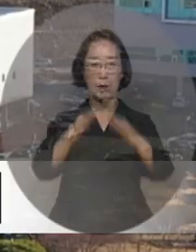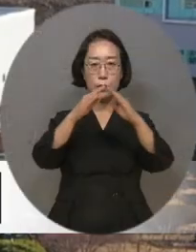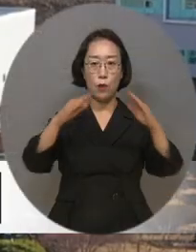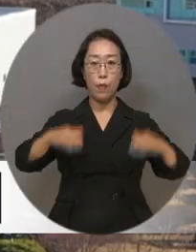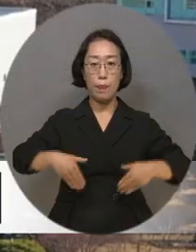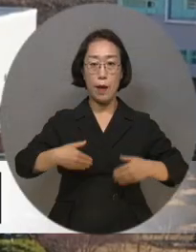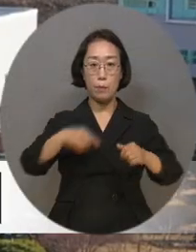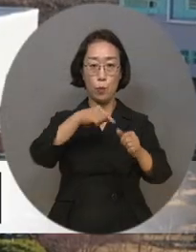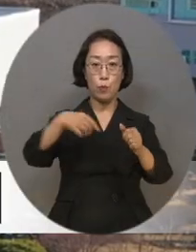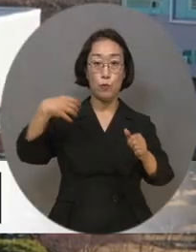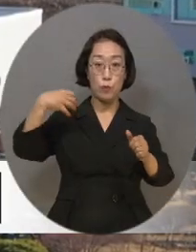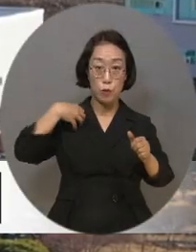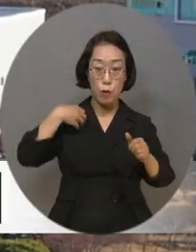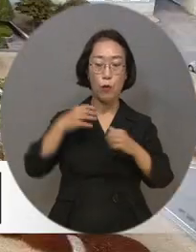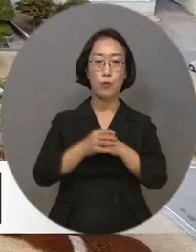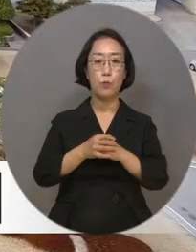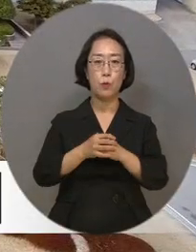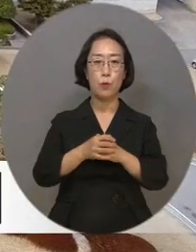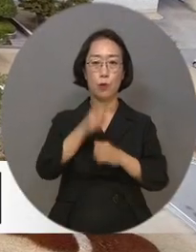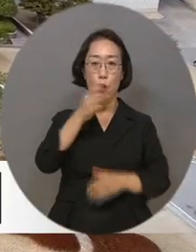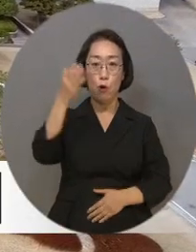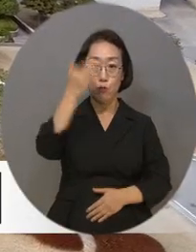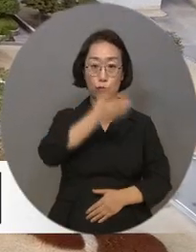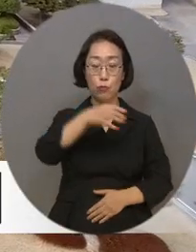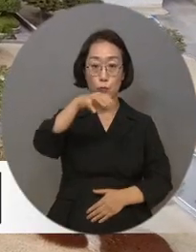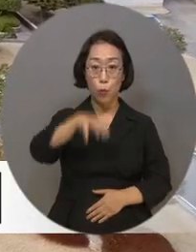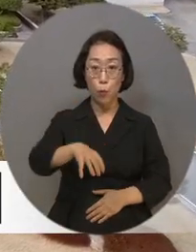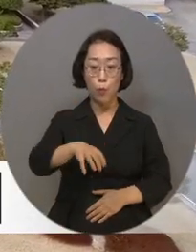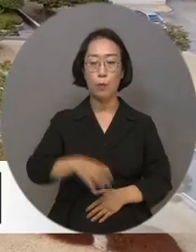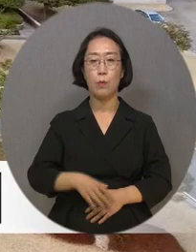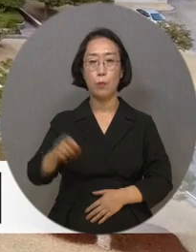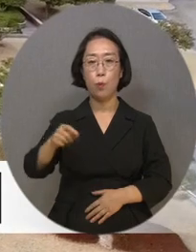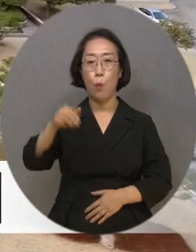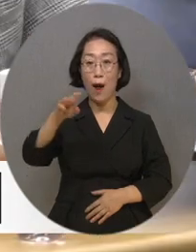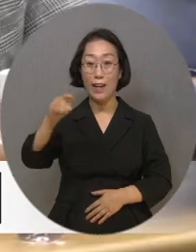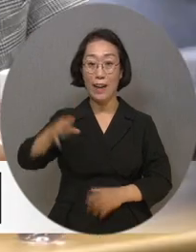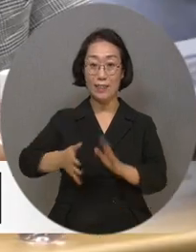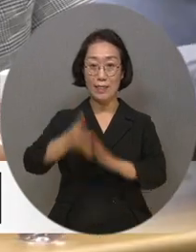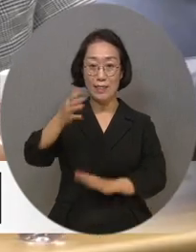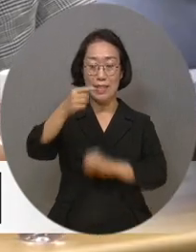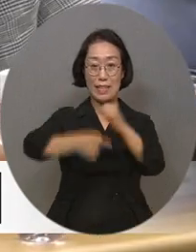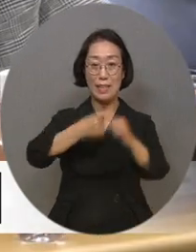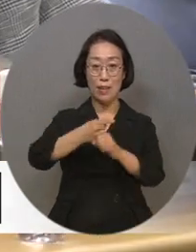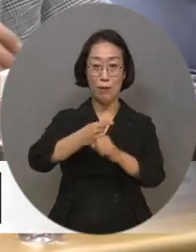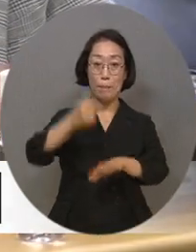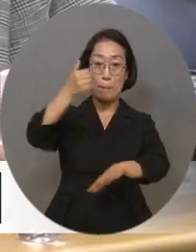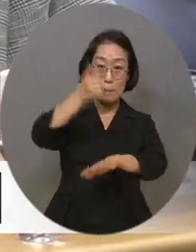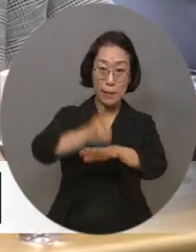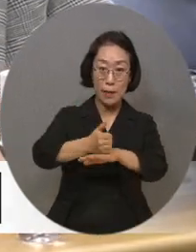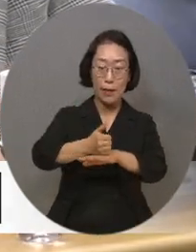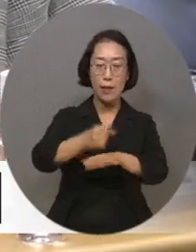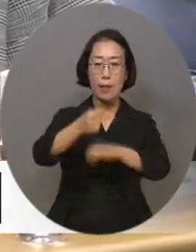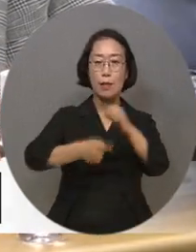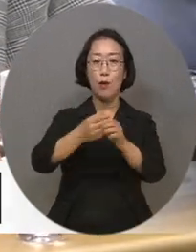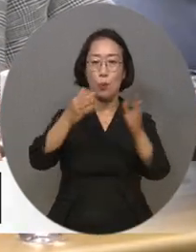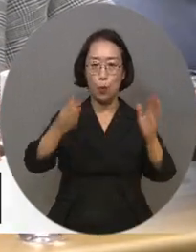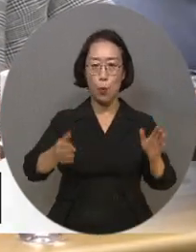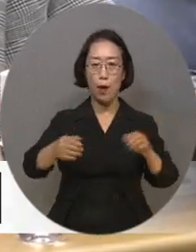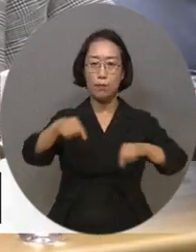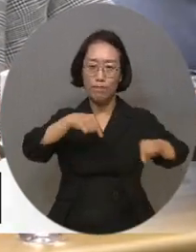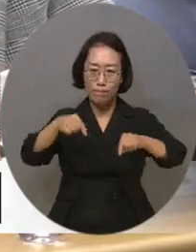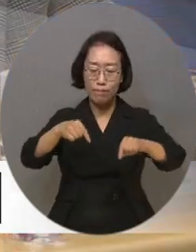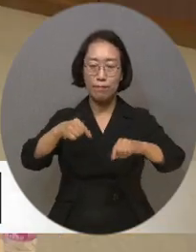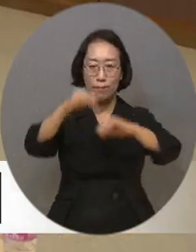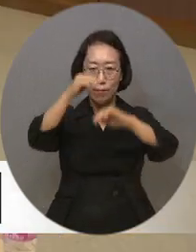전남도 교육청 여수시 의회 광양시는 취임 1주년을 맞아 그간의 성과를 공유하고 남은 3년의